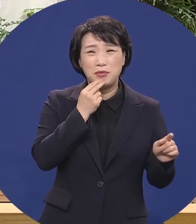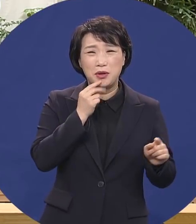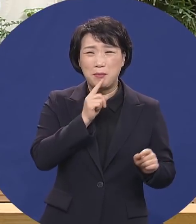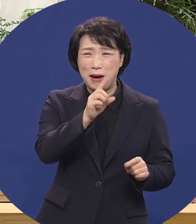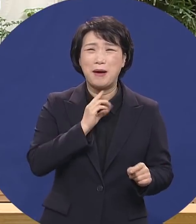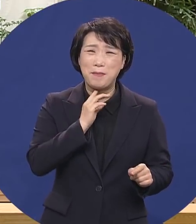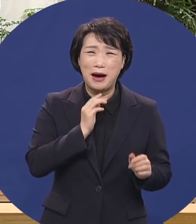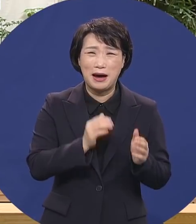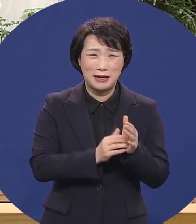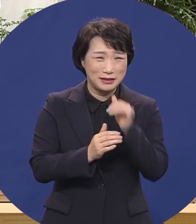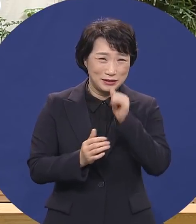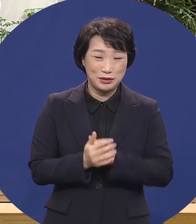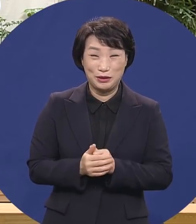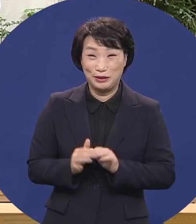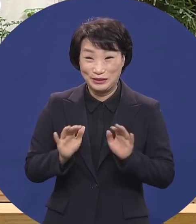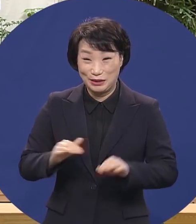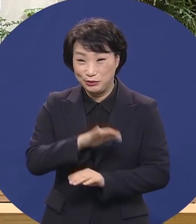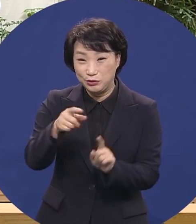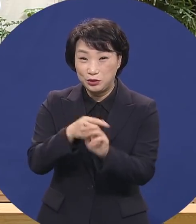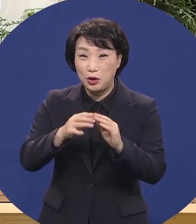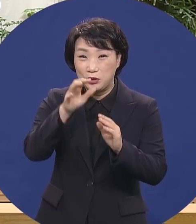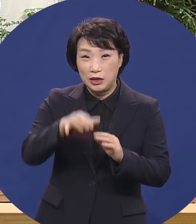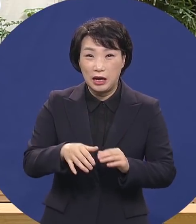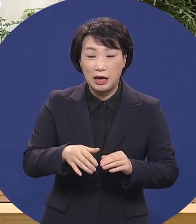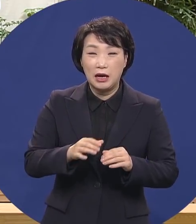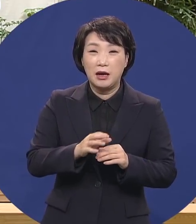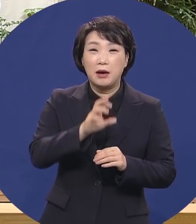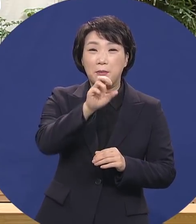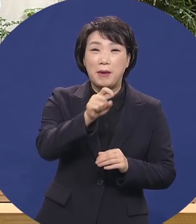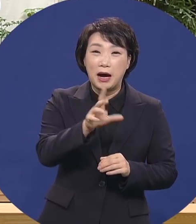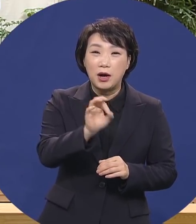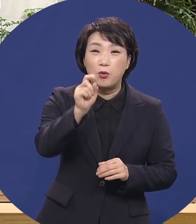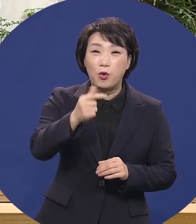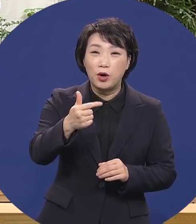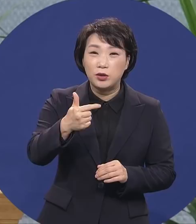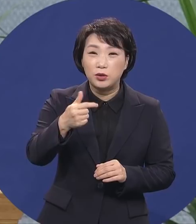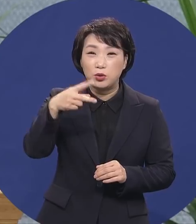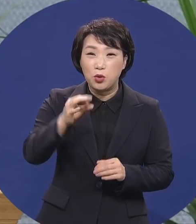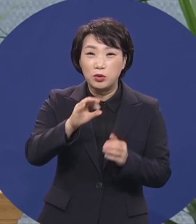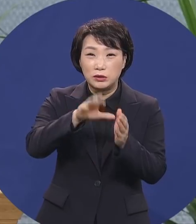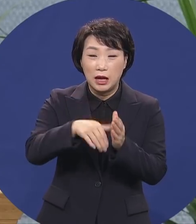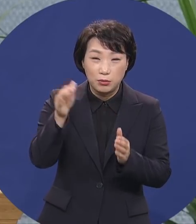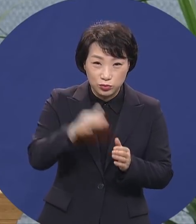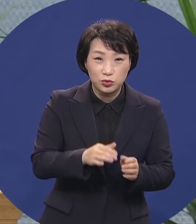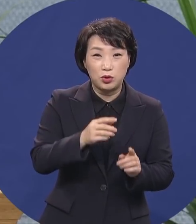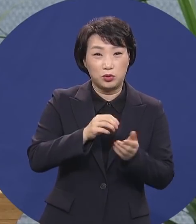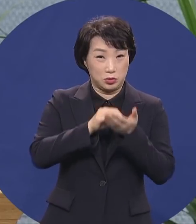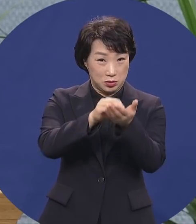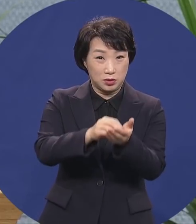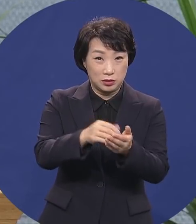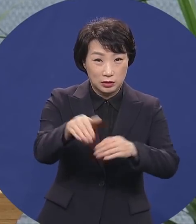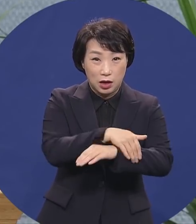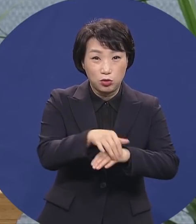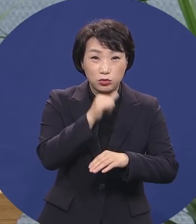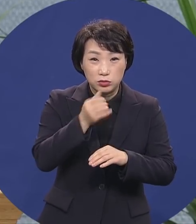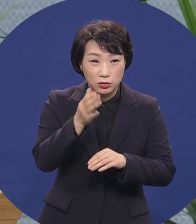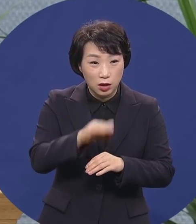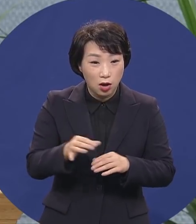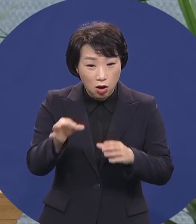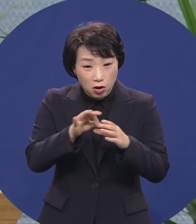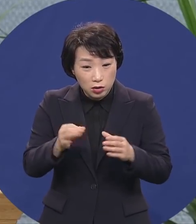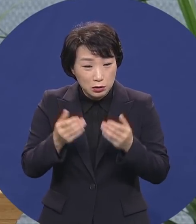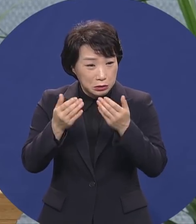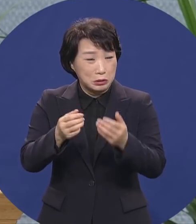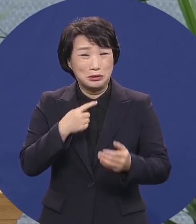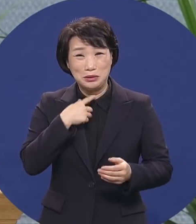우리 교회 망원동서부터 댕겼으니까 얼마나 오래 댕겼어요. 근데 헌금하는 거 별로 못 봤어요. 예.